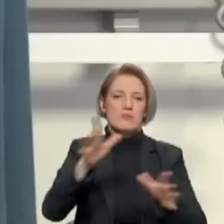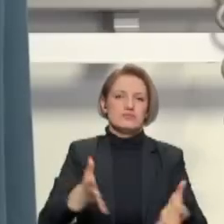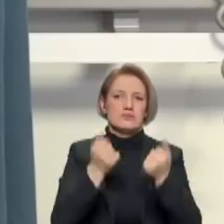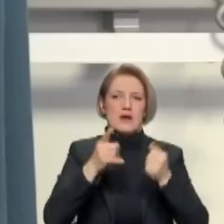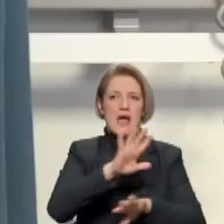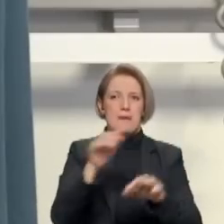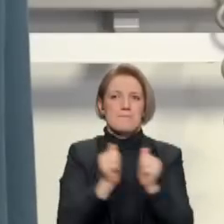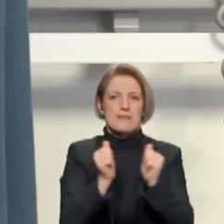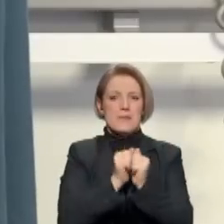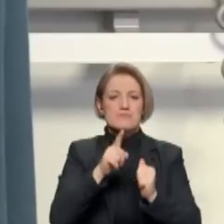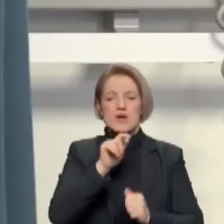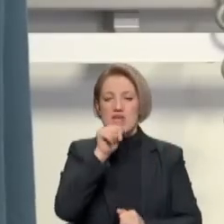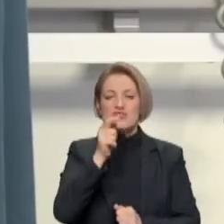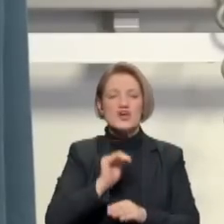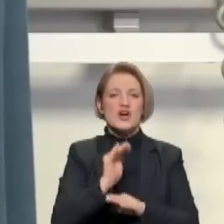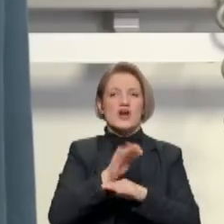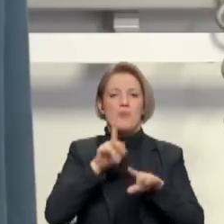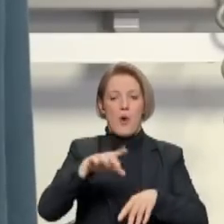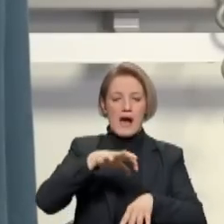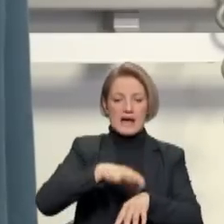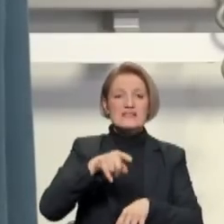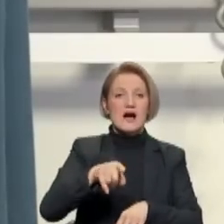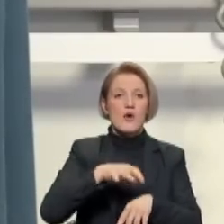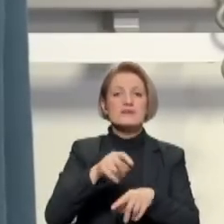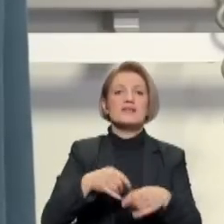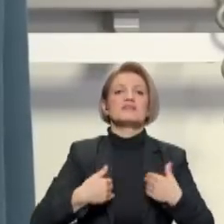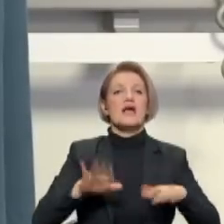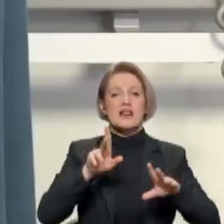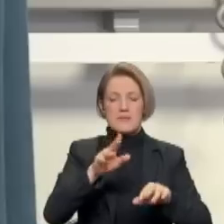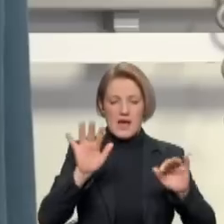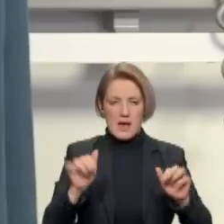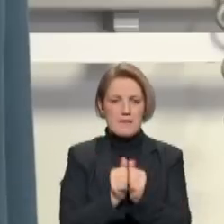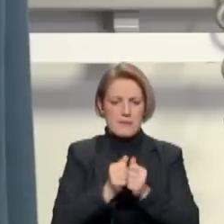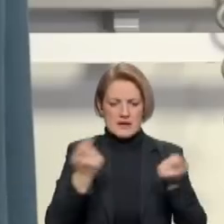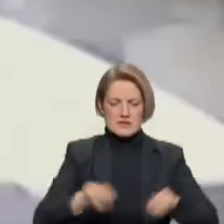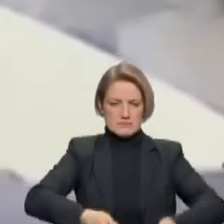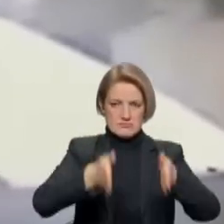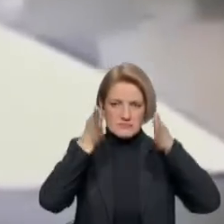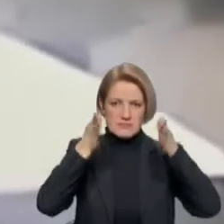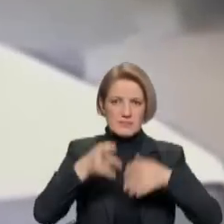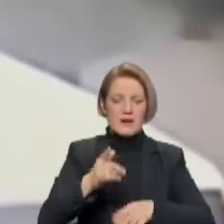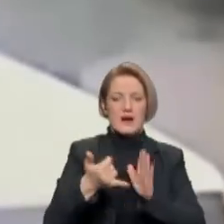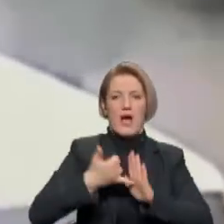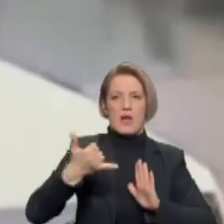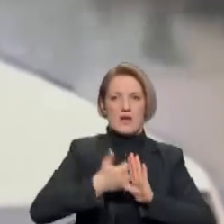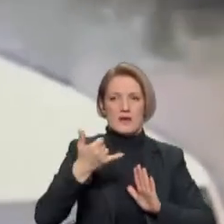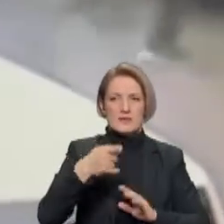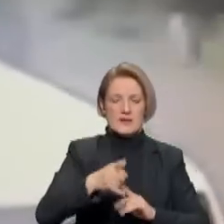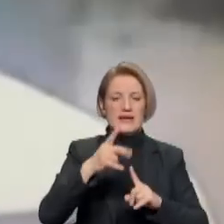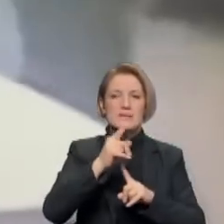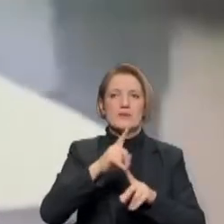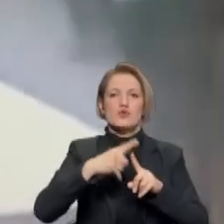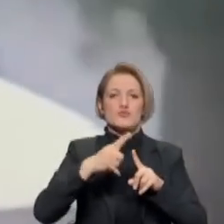Hep beraber sanki bir olay hiç yaşanmamış, o hasta değilmiş gibi hep beraber işimize odaklandık. Gaziantep'te İnayet